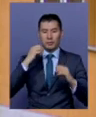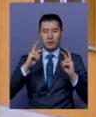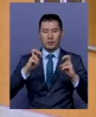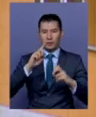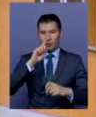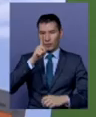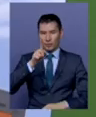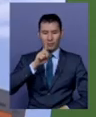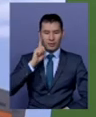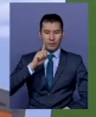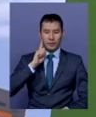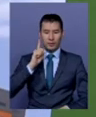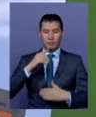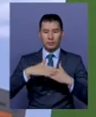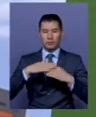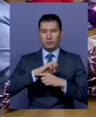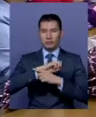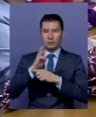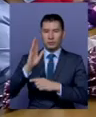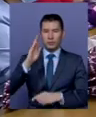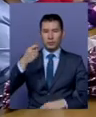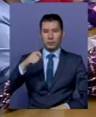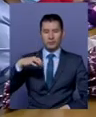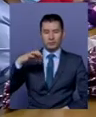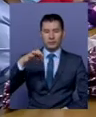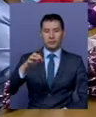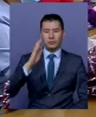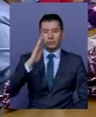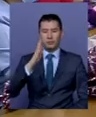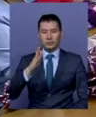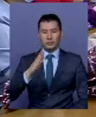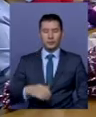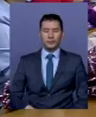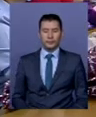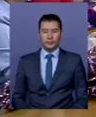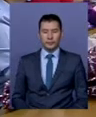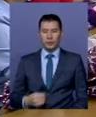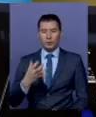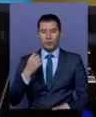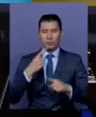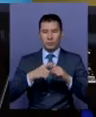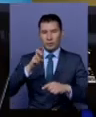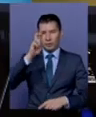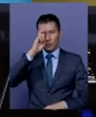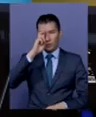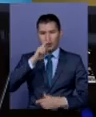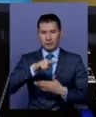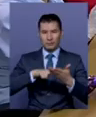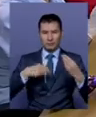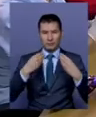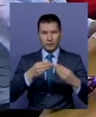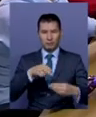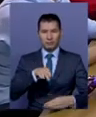3.0 бағдарламасы аясында үйлі болмақ. Сондай-ақ форум барысында бірқатар мұғалімдер мемлекеттік наградалармен, құрмет грамоталармен және төс